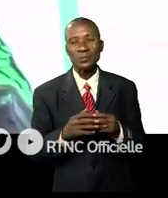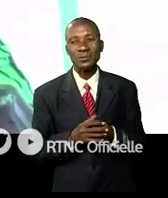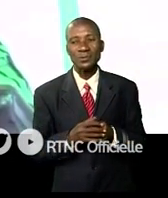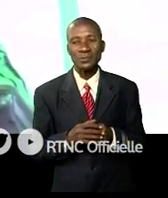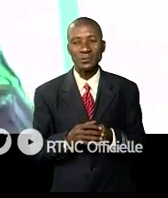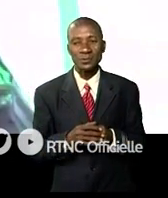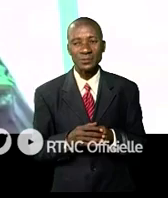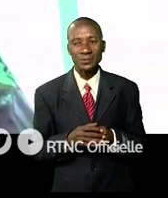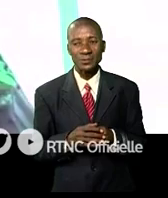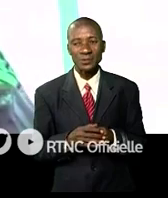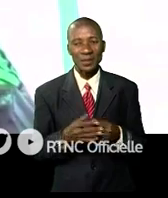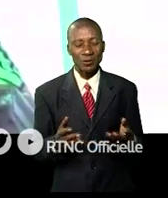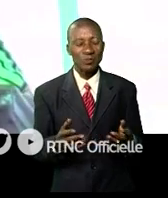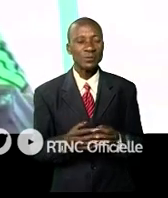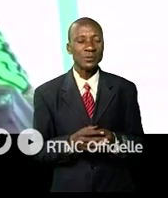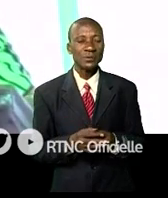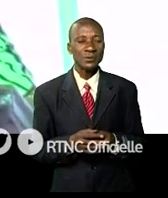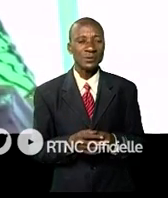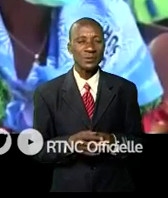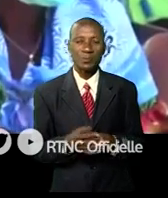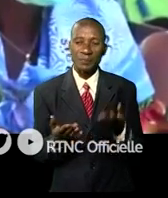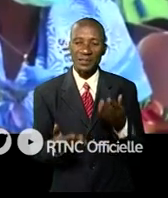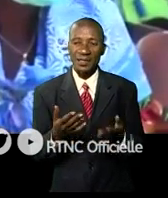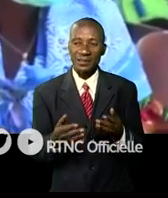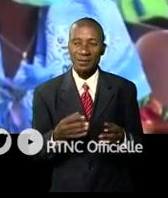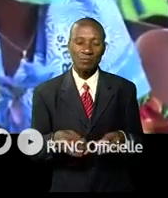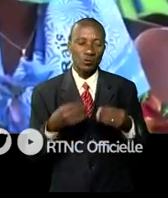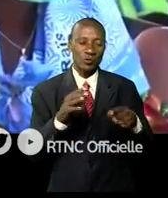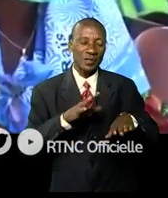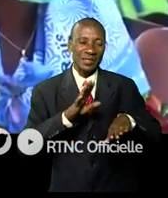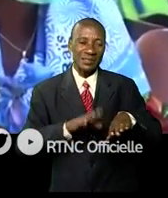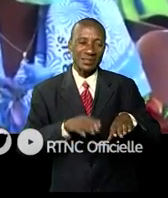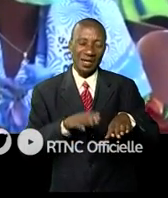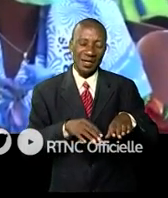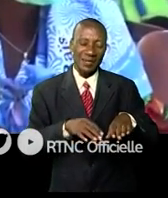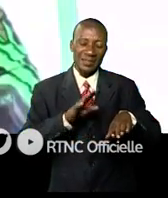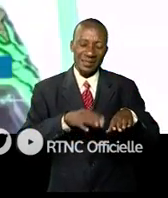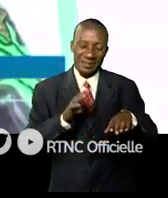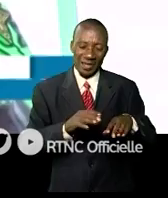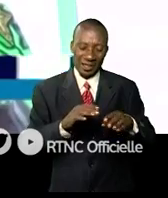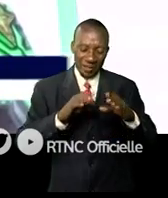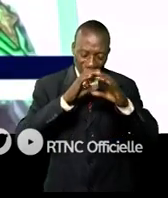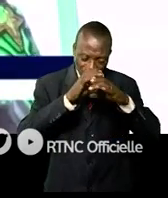sang non contrôlé et sont exposés à des contaminations multiples.